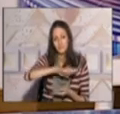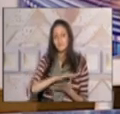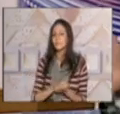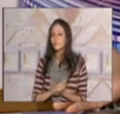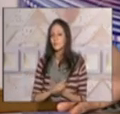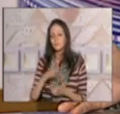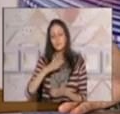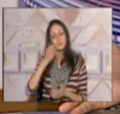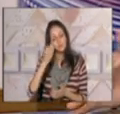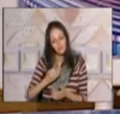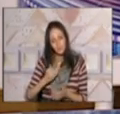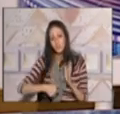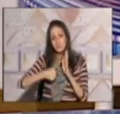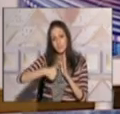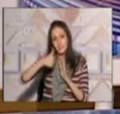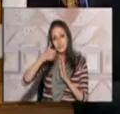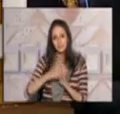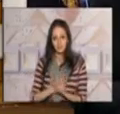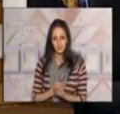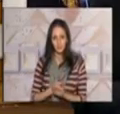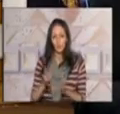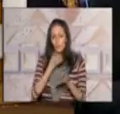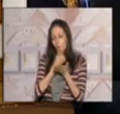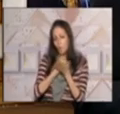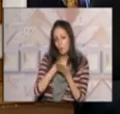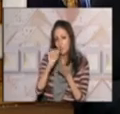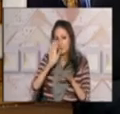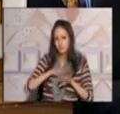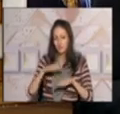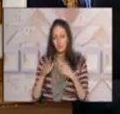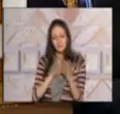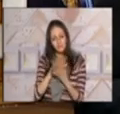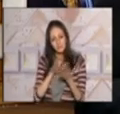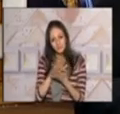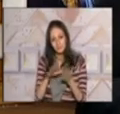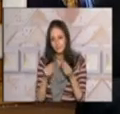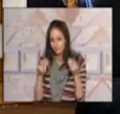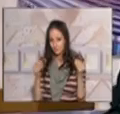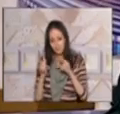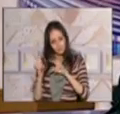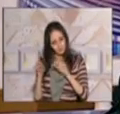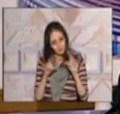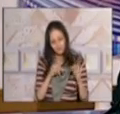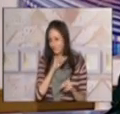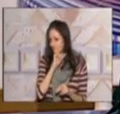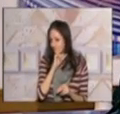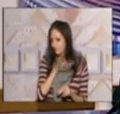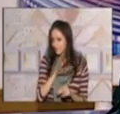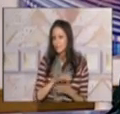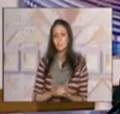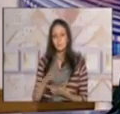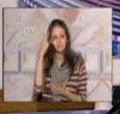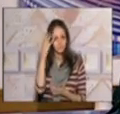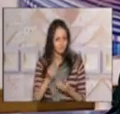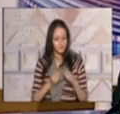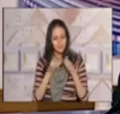بتقدر تحسن جامد جدا في مسألة وبقضي على مشاكل كتيرة جدا ومنها الفساد. بالضبط كده. خليني أقول لك جائزة